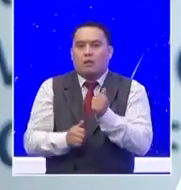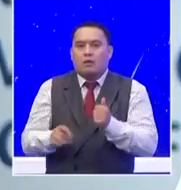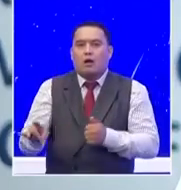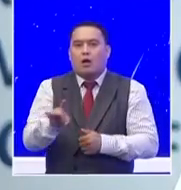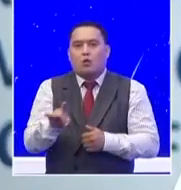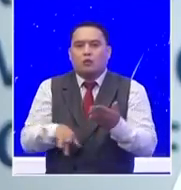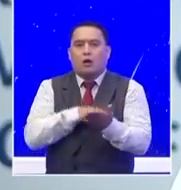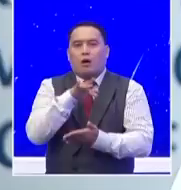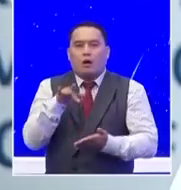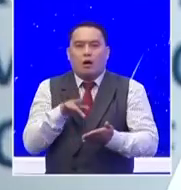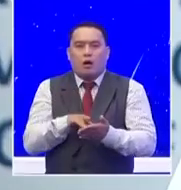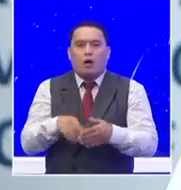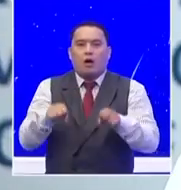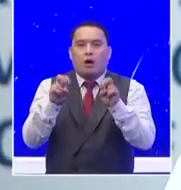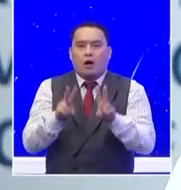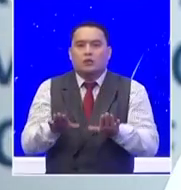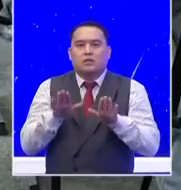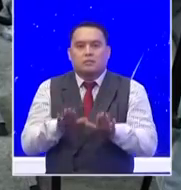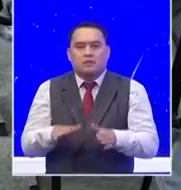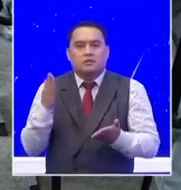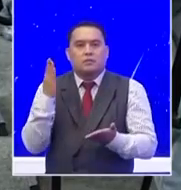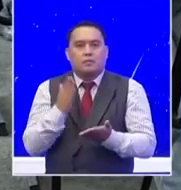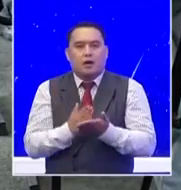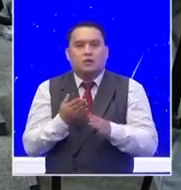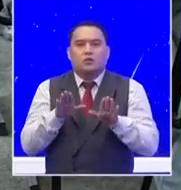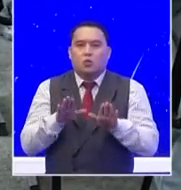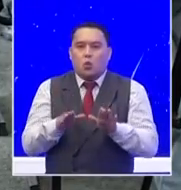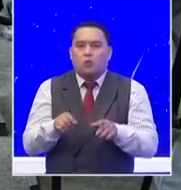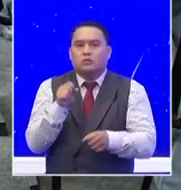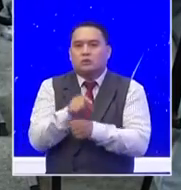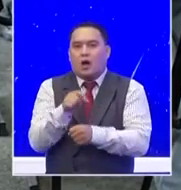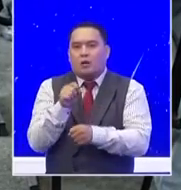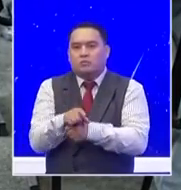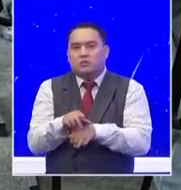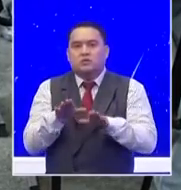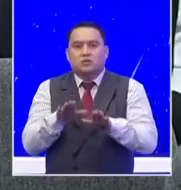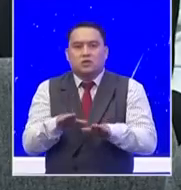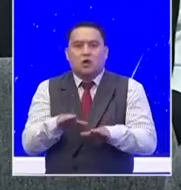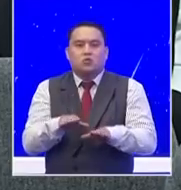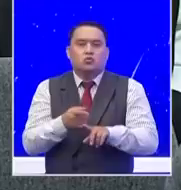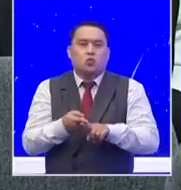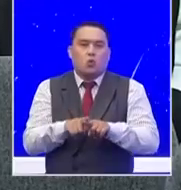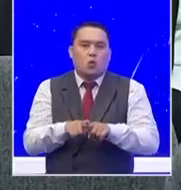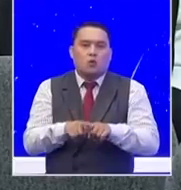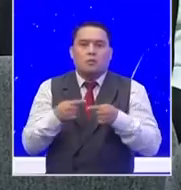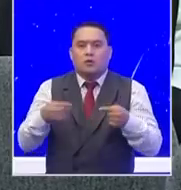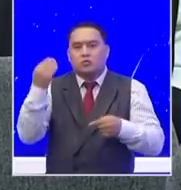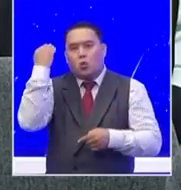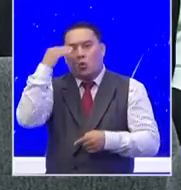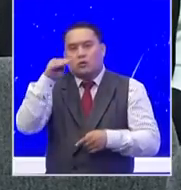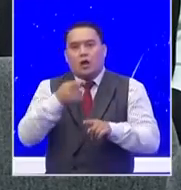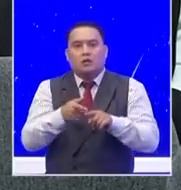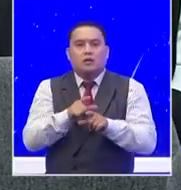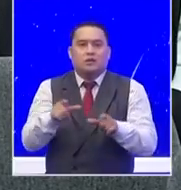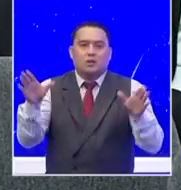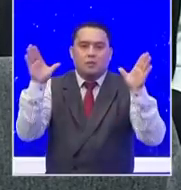қалаларда мал сойылатын арнайы орын белгіленген. Онда тек онлайн тапсырыс бергендердің ғана құрбаны шалынады. Бөгде адамдар кіргізілмейді, тек